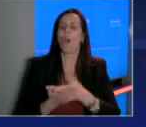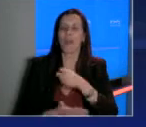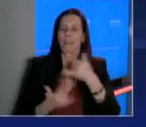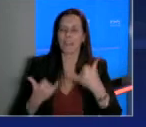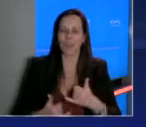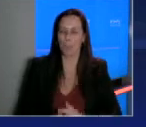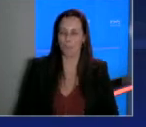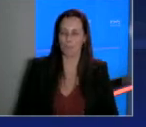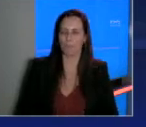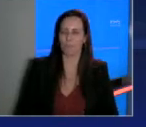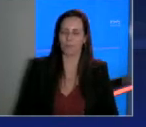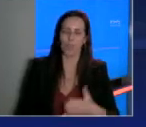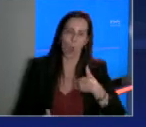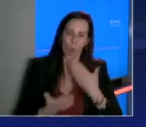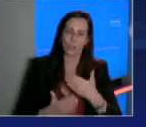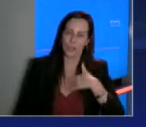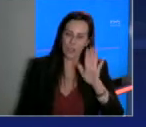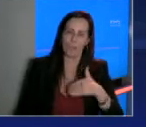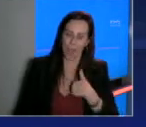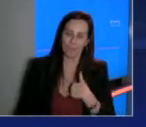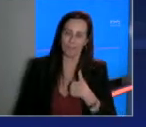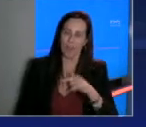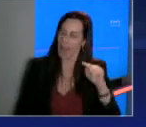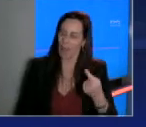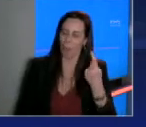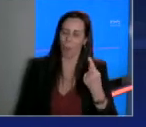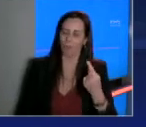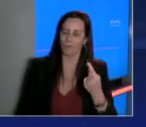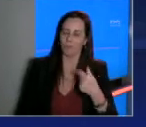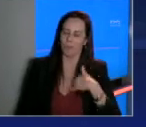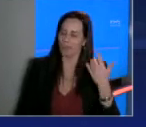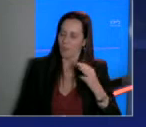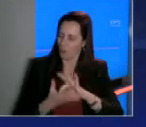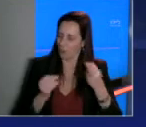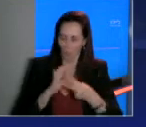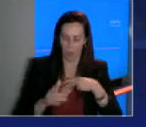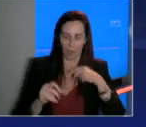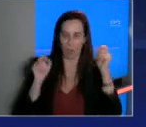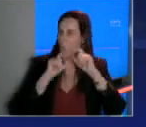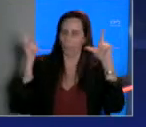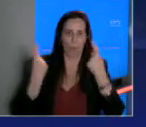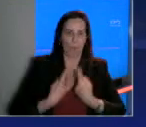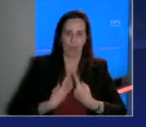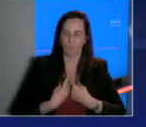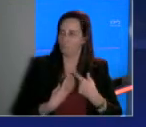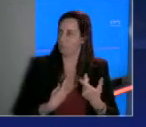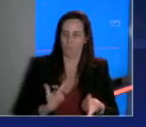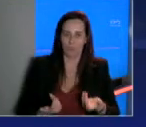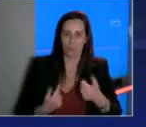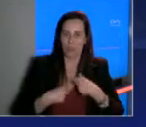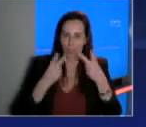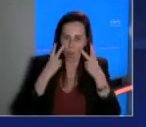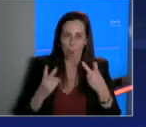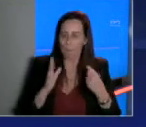הוכחת. הוכחתי שגם אני, למרות כל הזמן שאני מסקר את הפוליטיקה, יכול להיות מופתע מפעם לפעם, כאשר אני